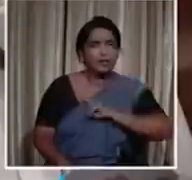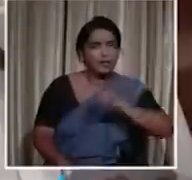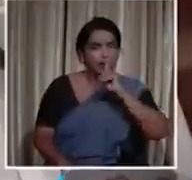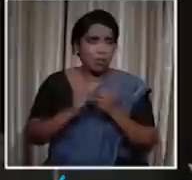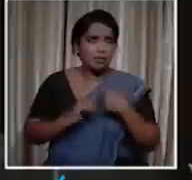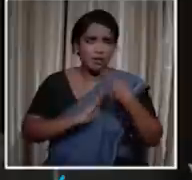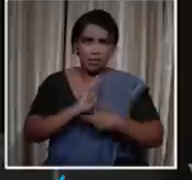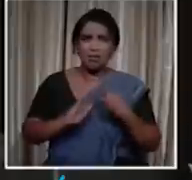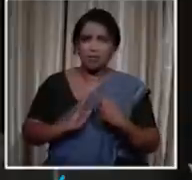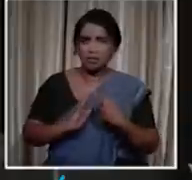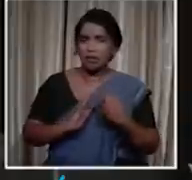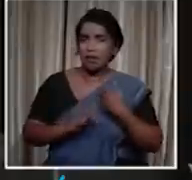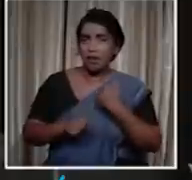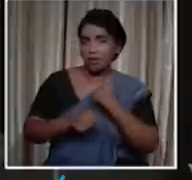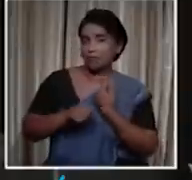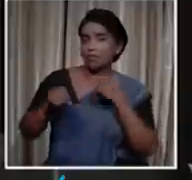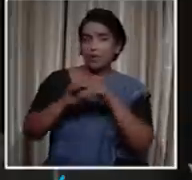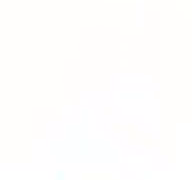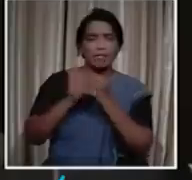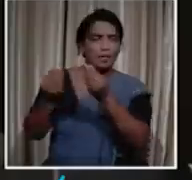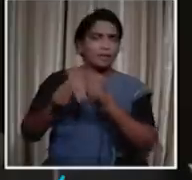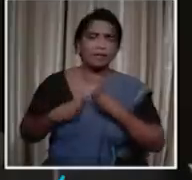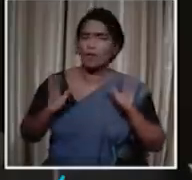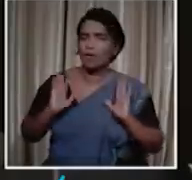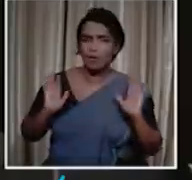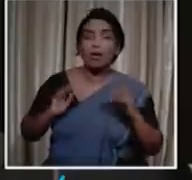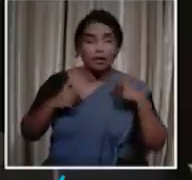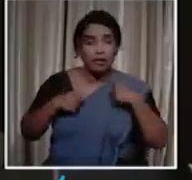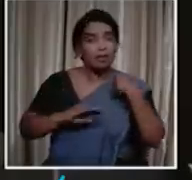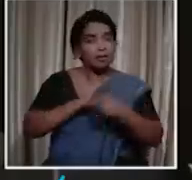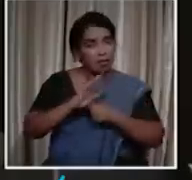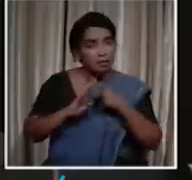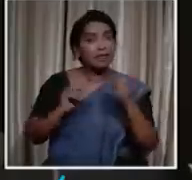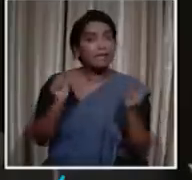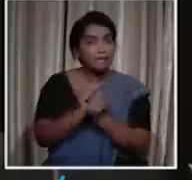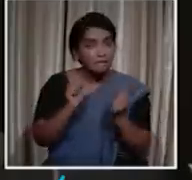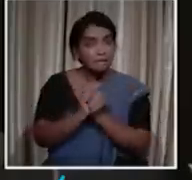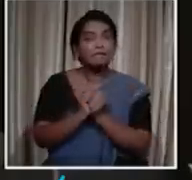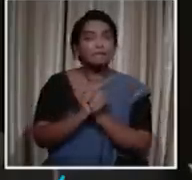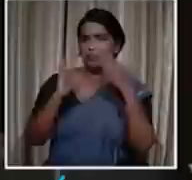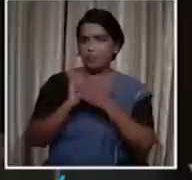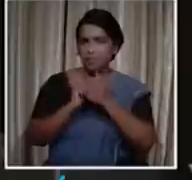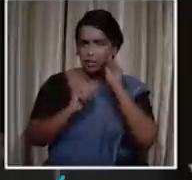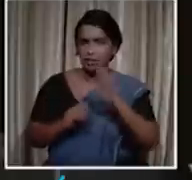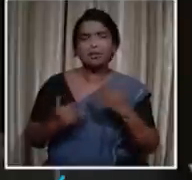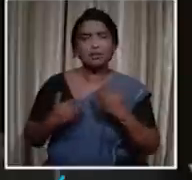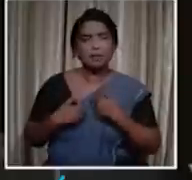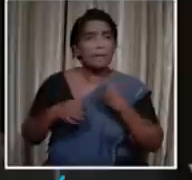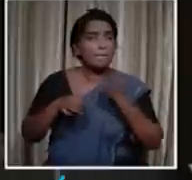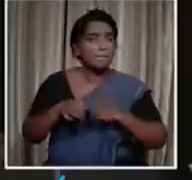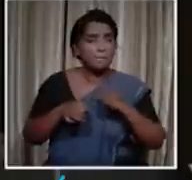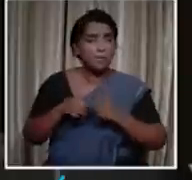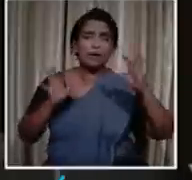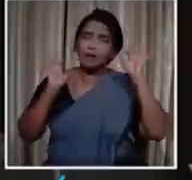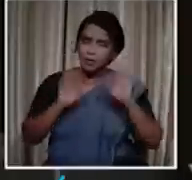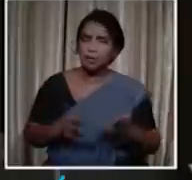ඇති ඉතින් කතා කරනවා. මට ආණ්ඩුවට ගිහිල්ලා අමතකම් ගන්න අවස්ථාවක් නැහැ. හැබැයි අපිට මේ රට වෙනුවෙන් වැඩ කරන්න කැක්කමක් තියෙනවා. මේ ප්‍රශ්නේ මෙච්චර දුර දිග